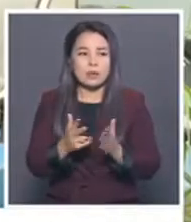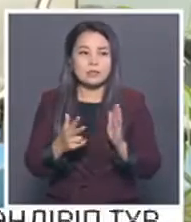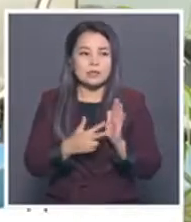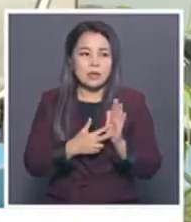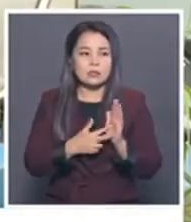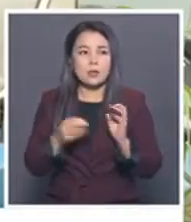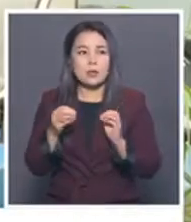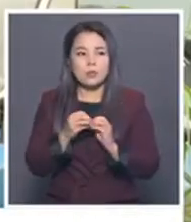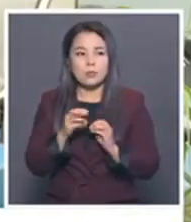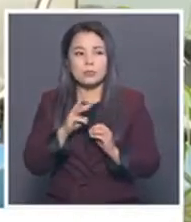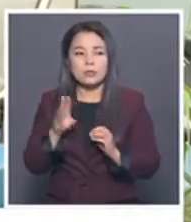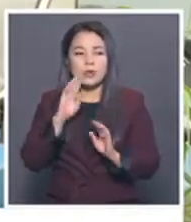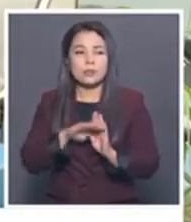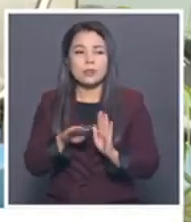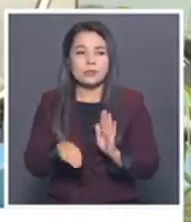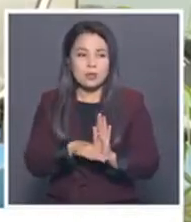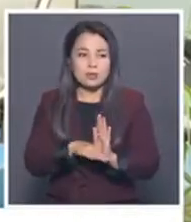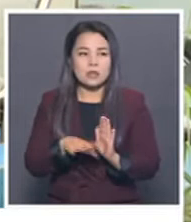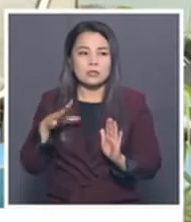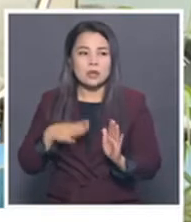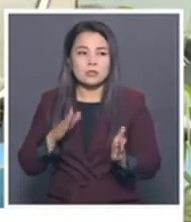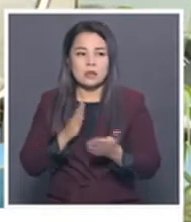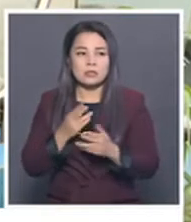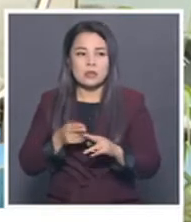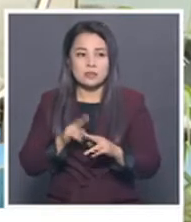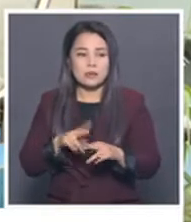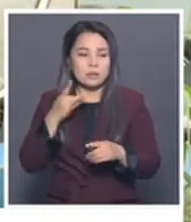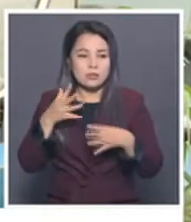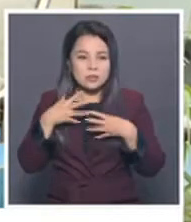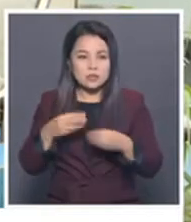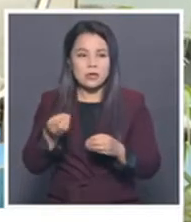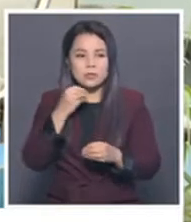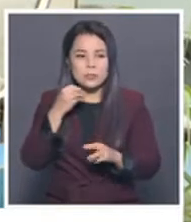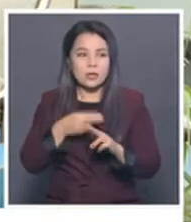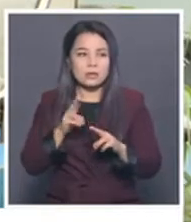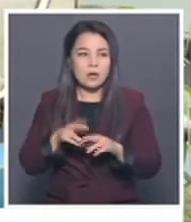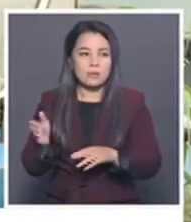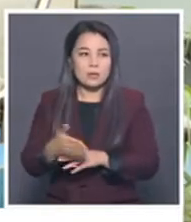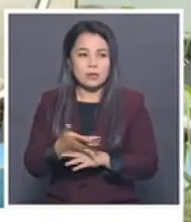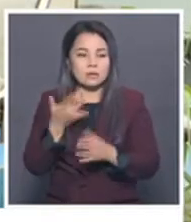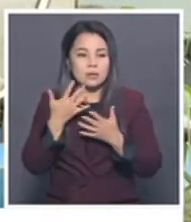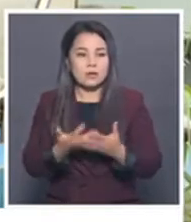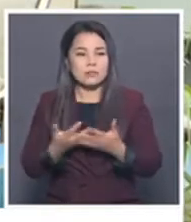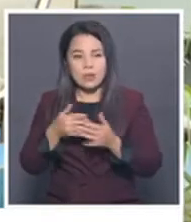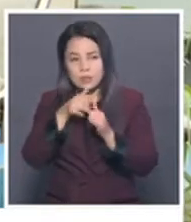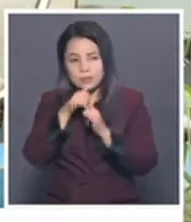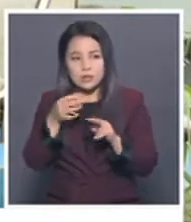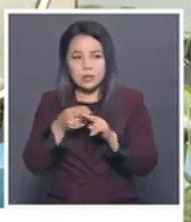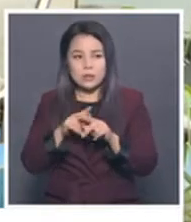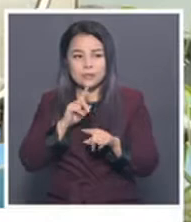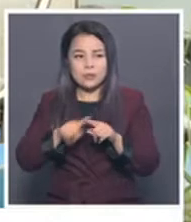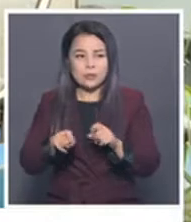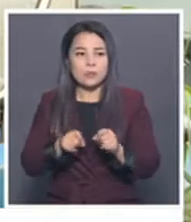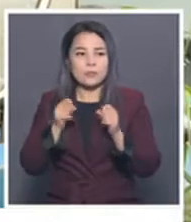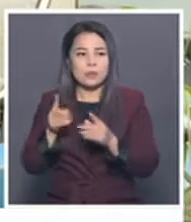метрге дейін су астында шынайды, сол жаппай қама бұдар балықты бәрін қамалап әкеліп, жағаға шығарып,